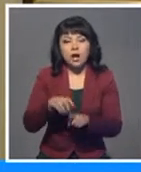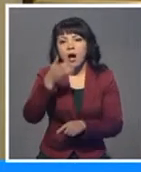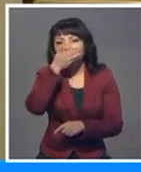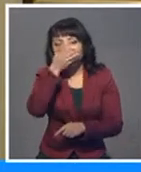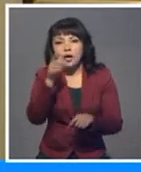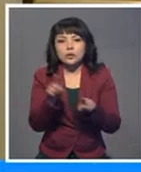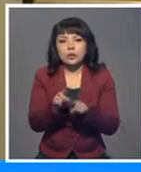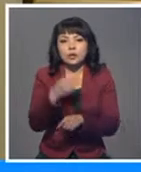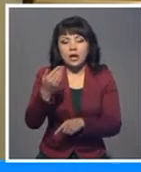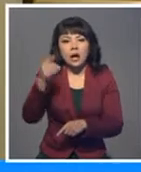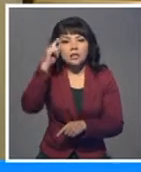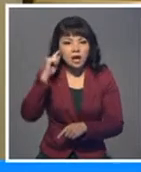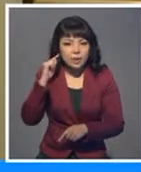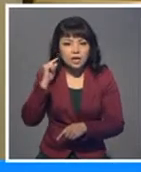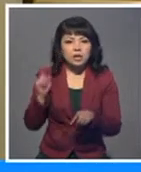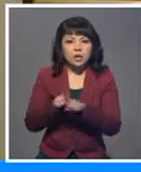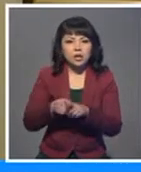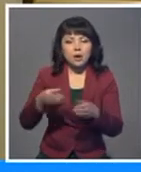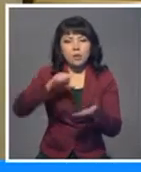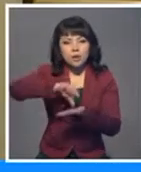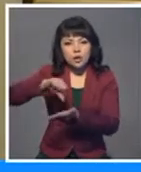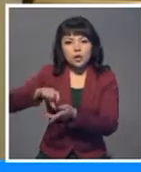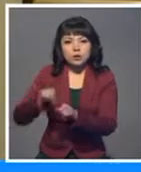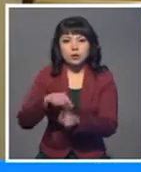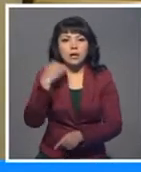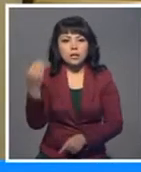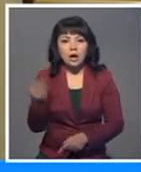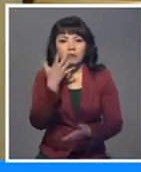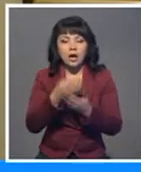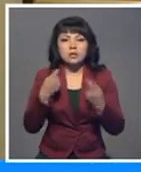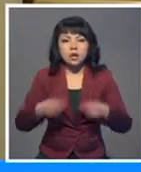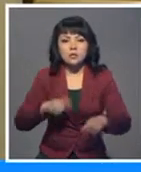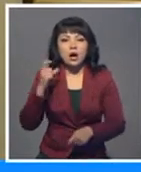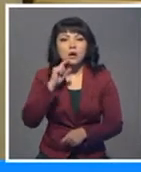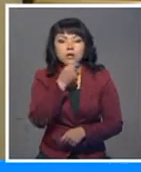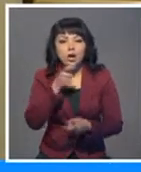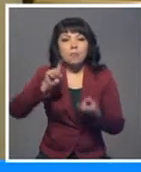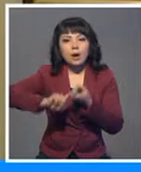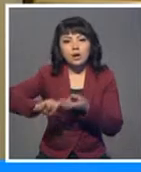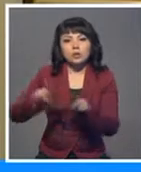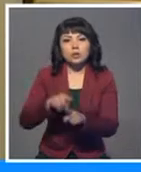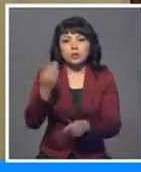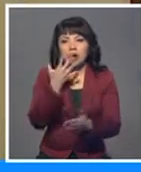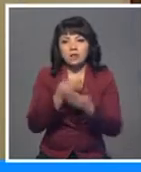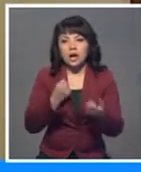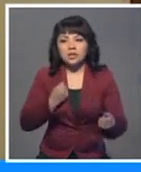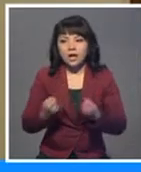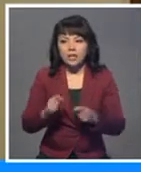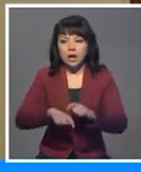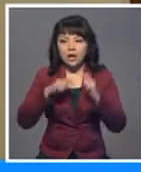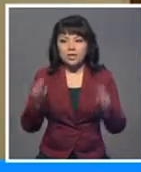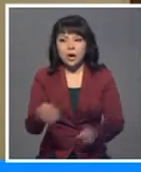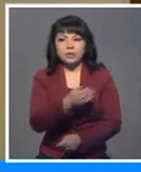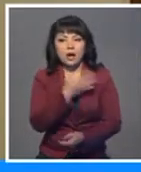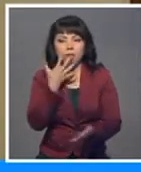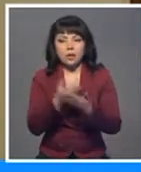мен Әзербайжан мүше елдер арасындағы сауда-экономикалық байланыстарды нығайтуға ашатын